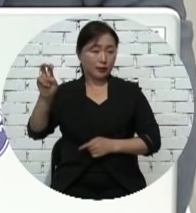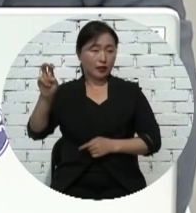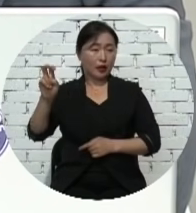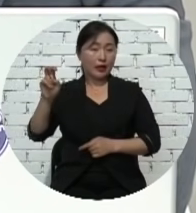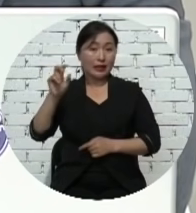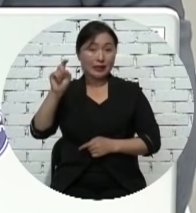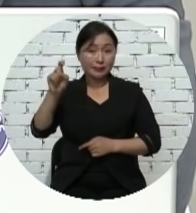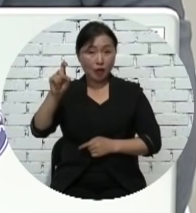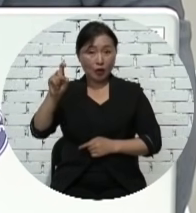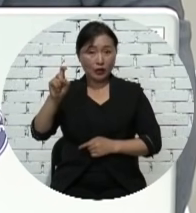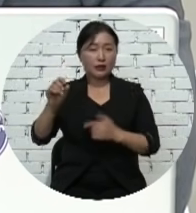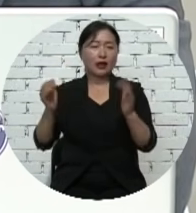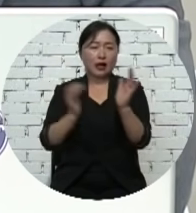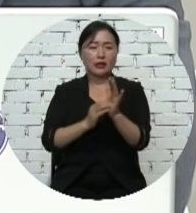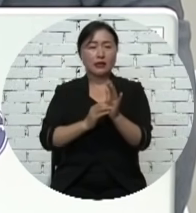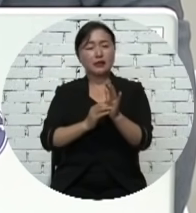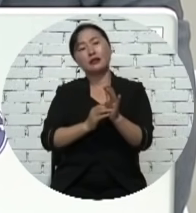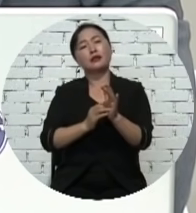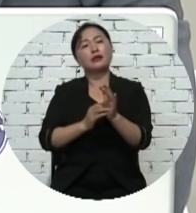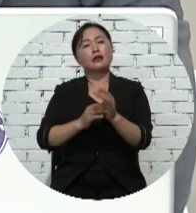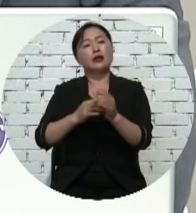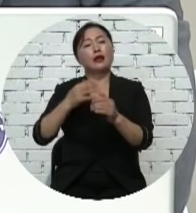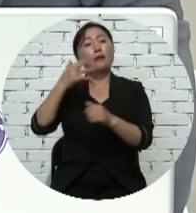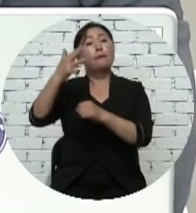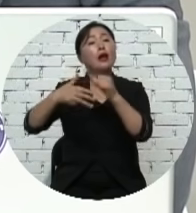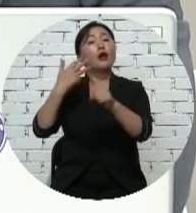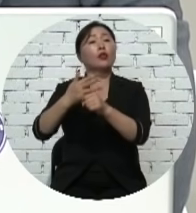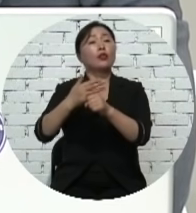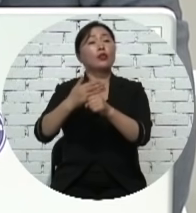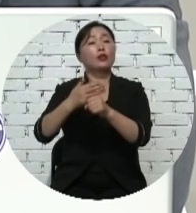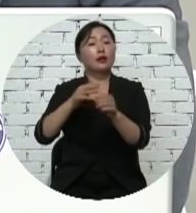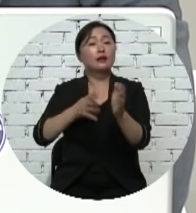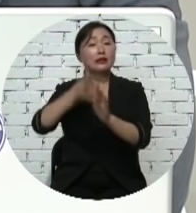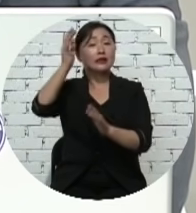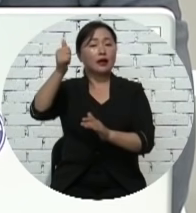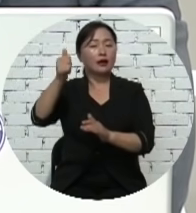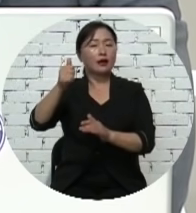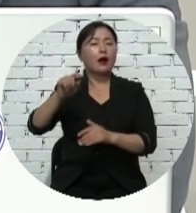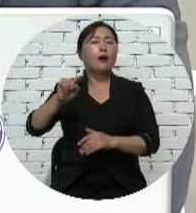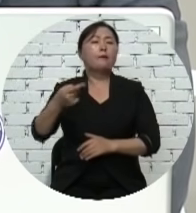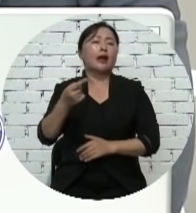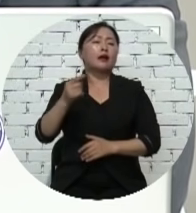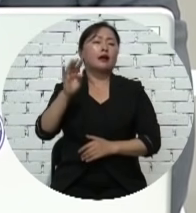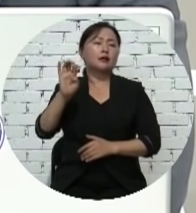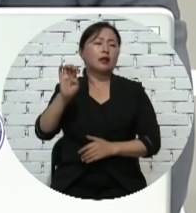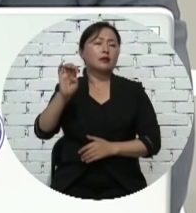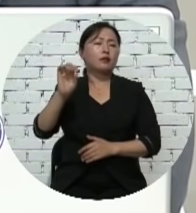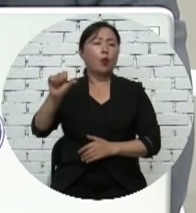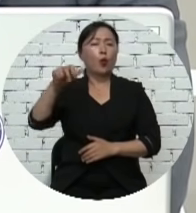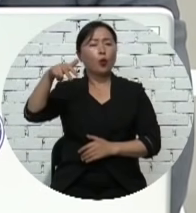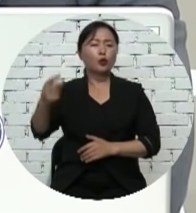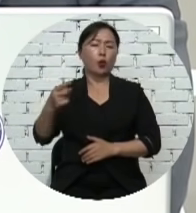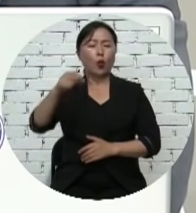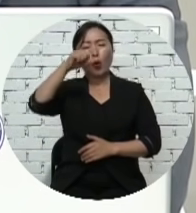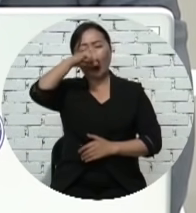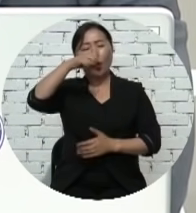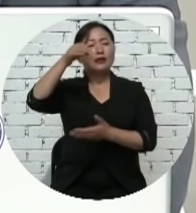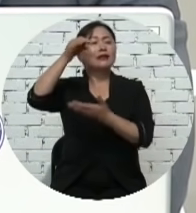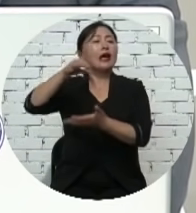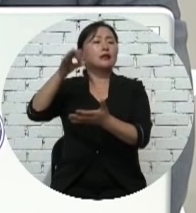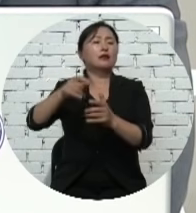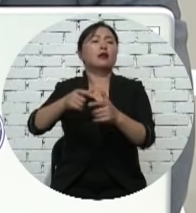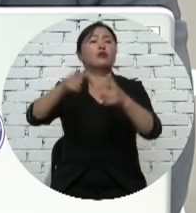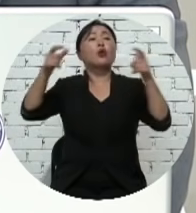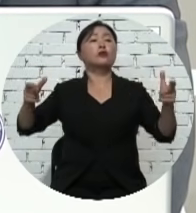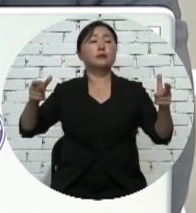그런데 인천의 총 자산이 145조, 150조가량 늘었어요. 지금 7조라고